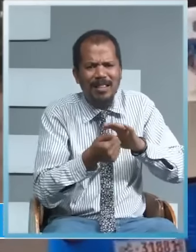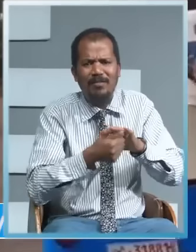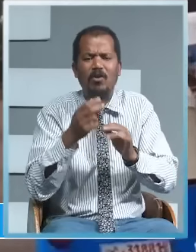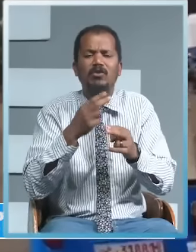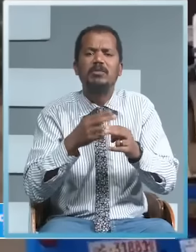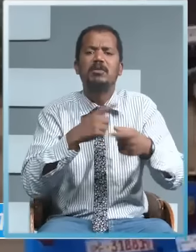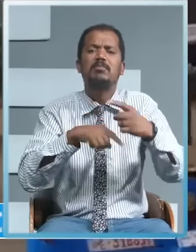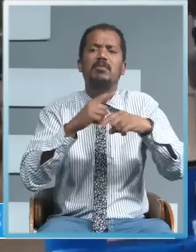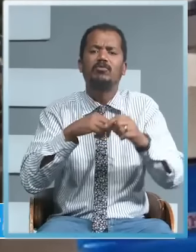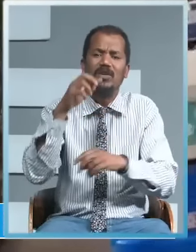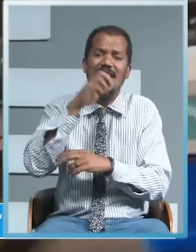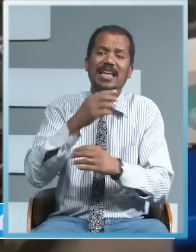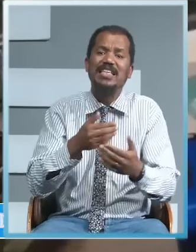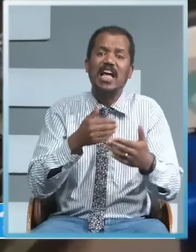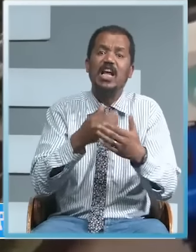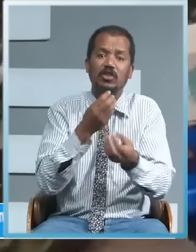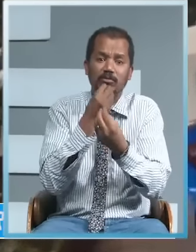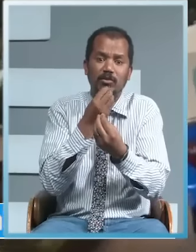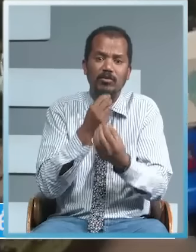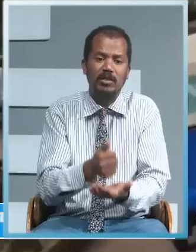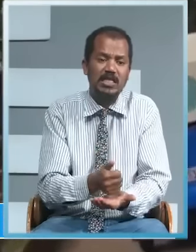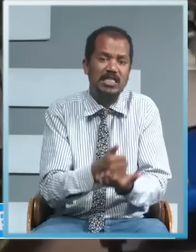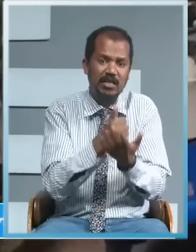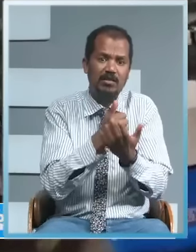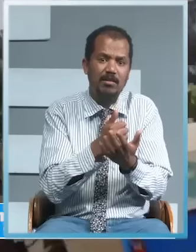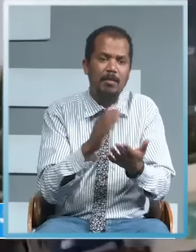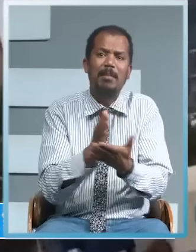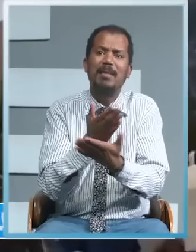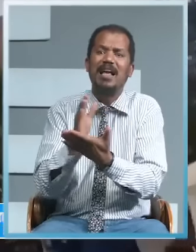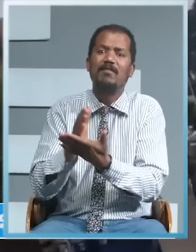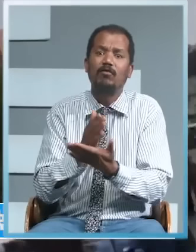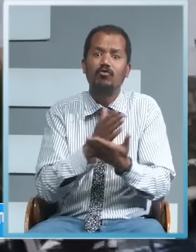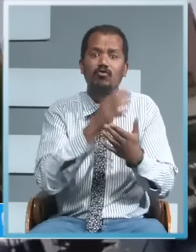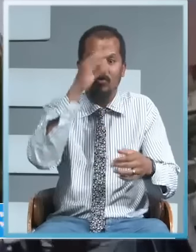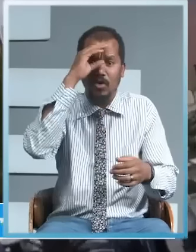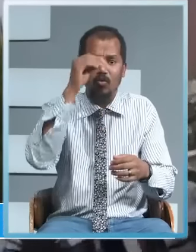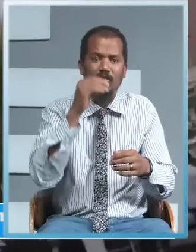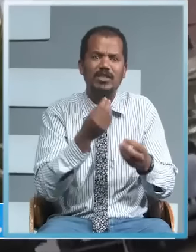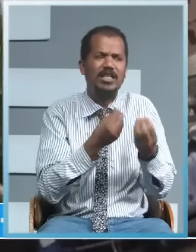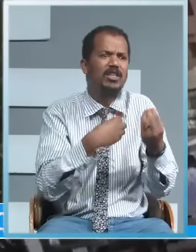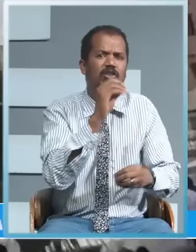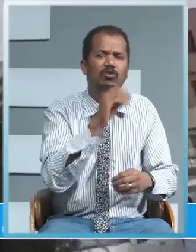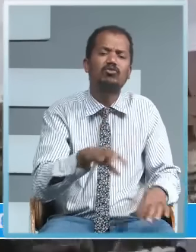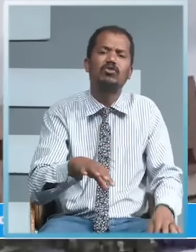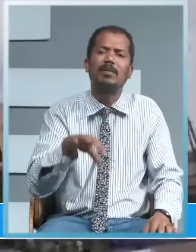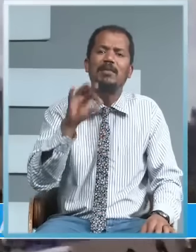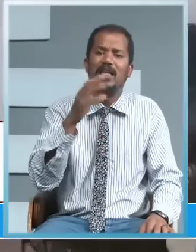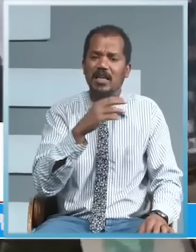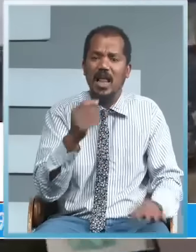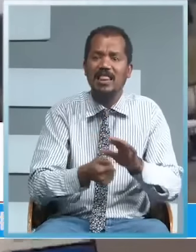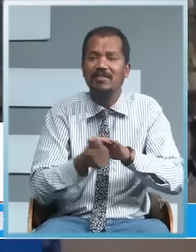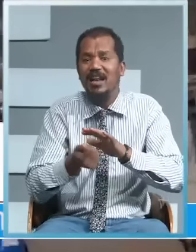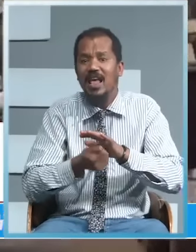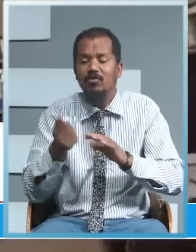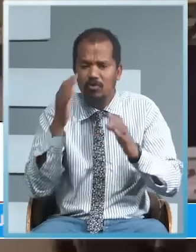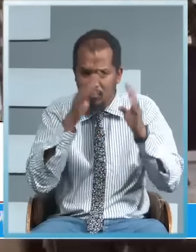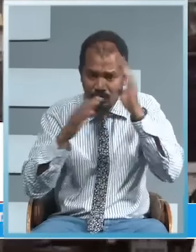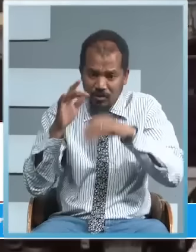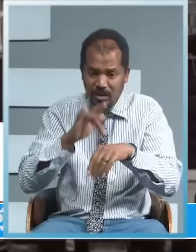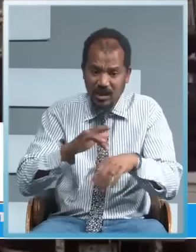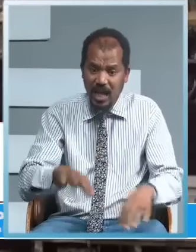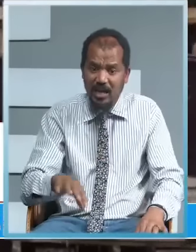በተፈናቃዮች ስም የሚመጡ የዕለት ደራሽ ምግቦች እርዳታውን በሚያከፋፍሉላቸው ሰዎች እየተሸጡ እንደሚገኝና ተፈናቃዮችም